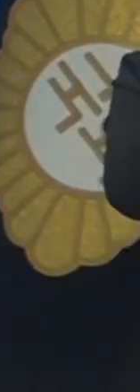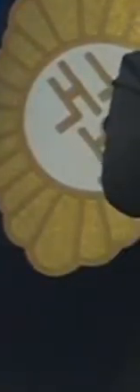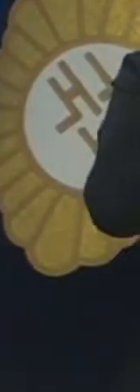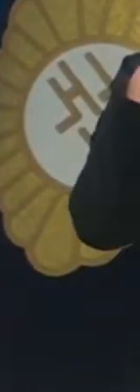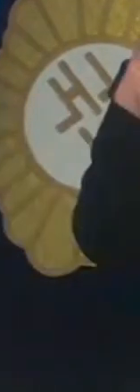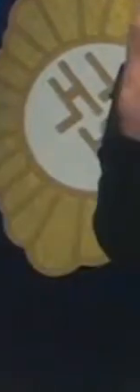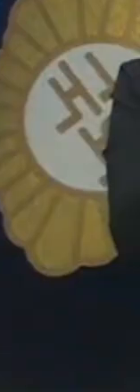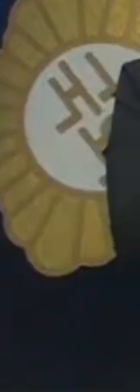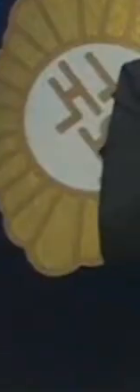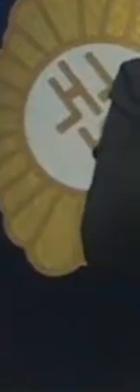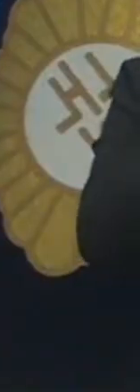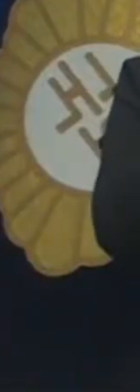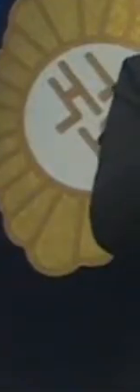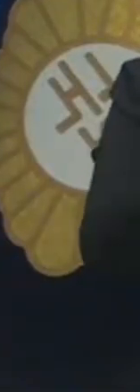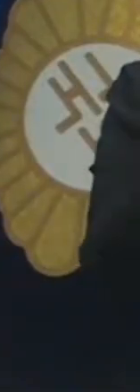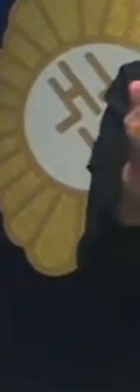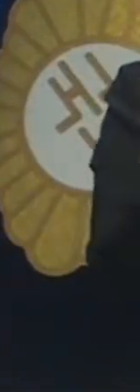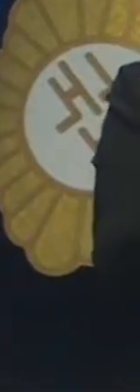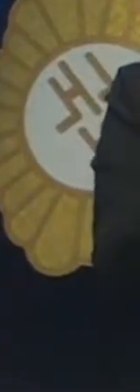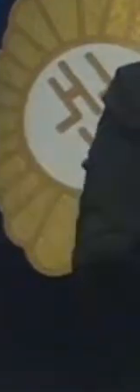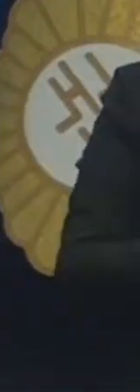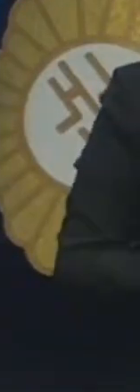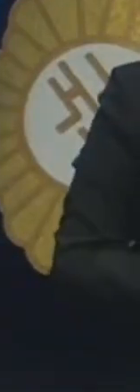바꾸는 데 최선을 다하겠습니다. 이상입니다.